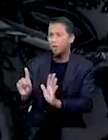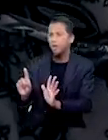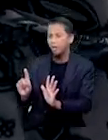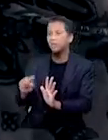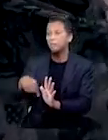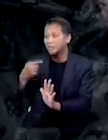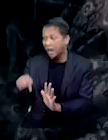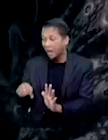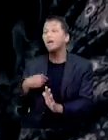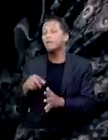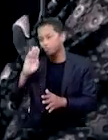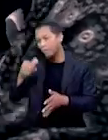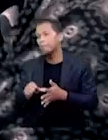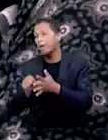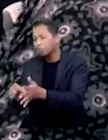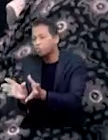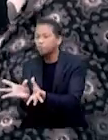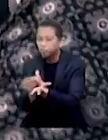ngebungkusin, ngedukung, nganterin.